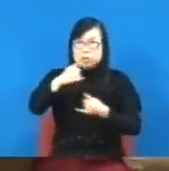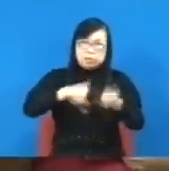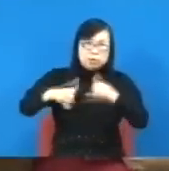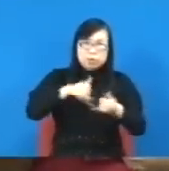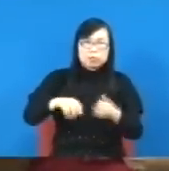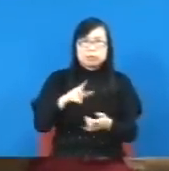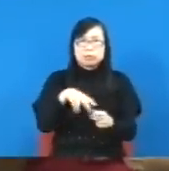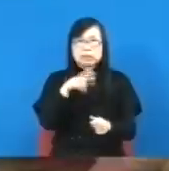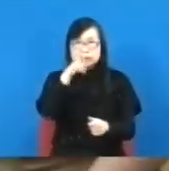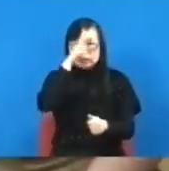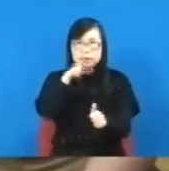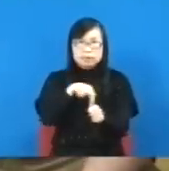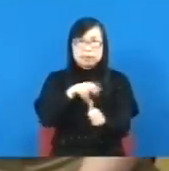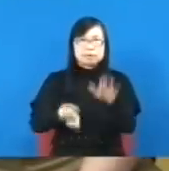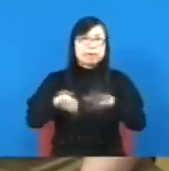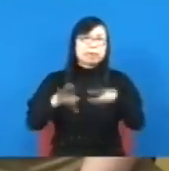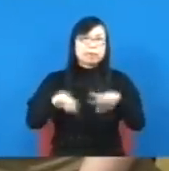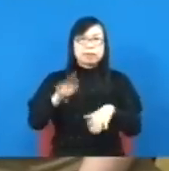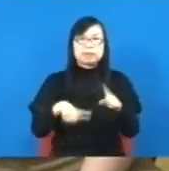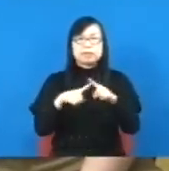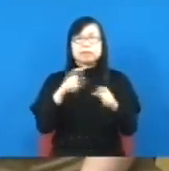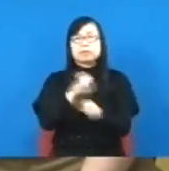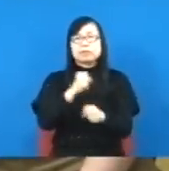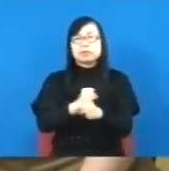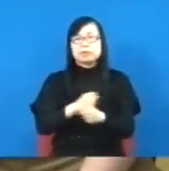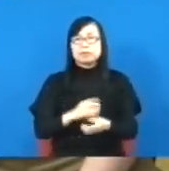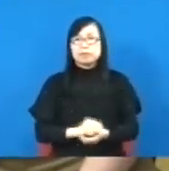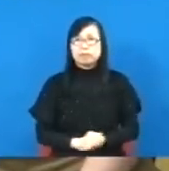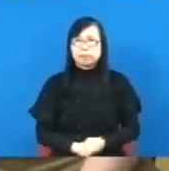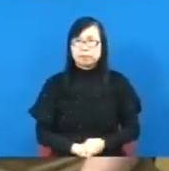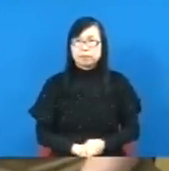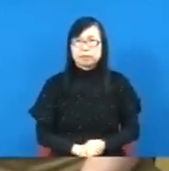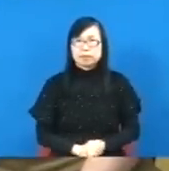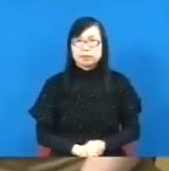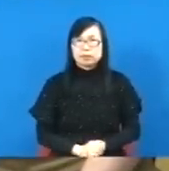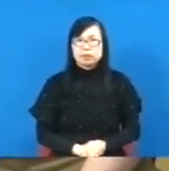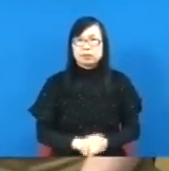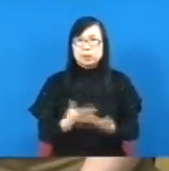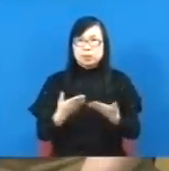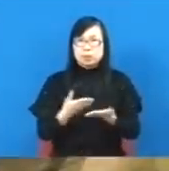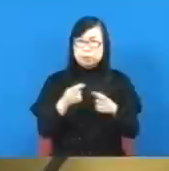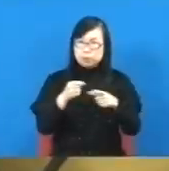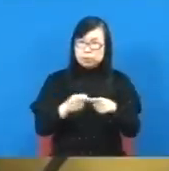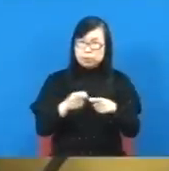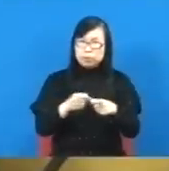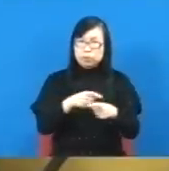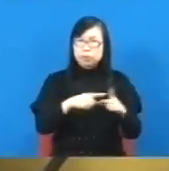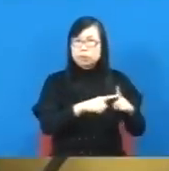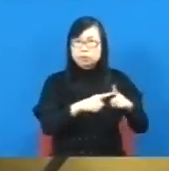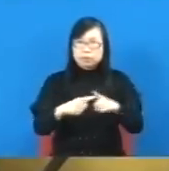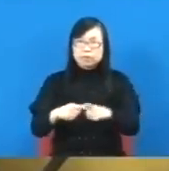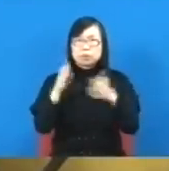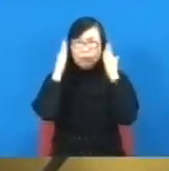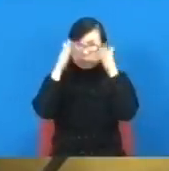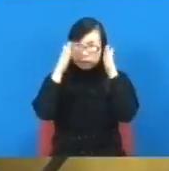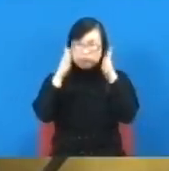差唔多嘅嘢。 誒，咁都係人做嘅嘢嚟。 都係嘅， 即係亦都係。會對公眾有影響，亦都好希望公眾注意